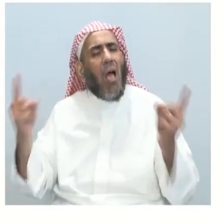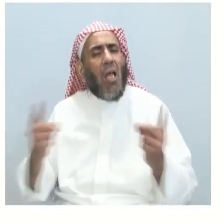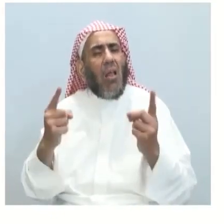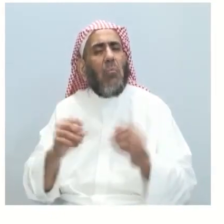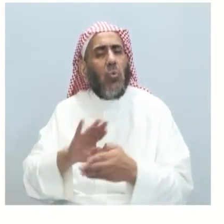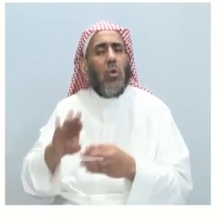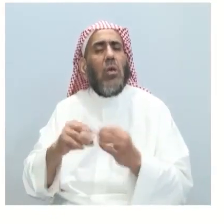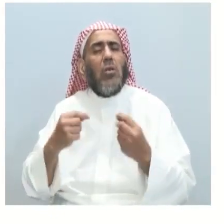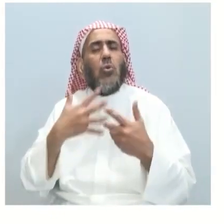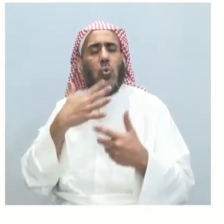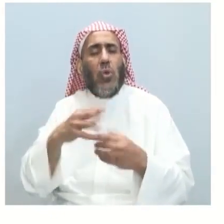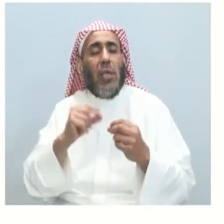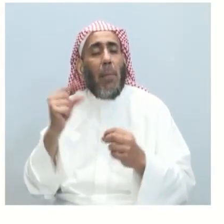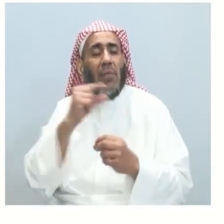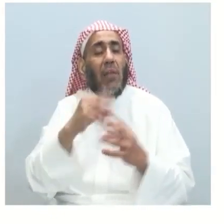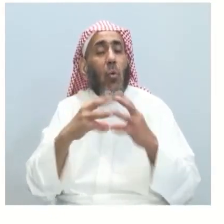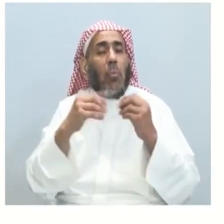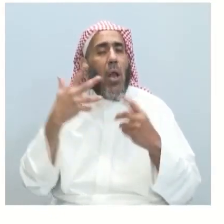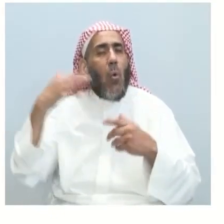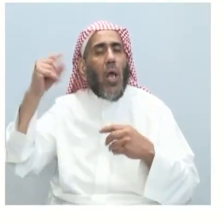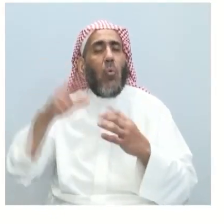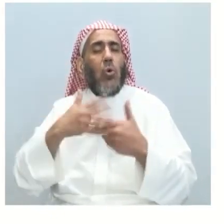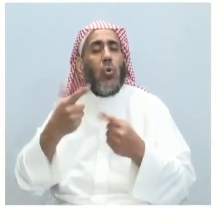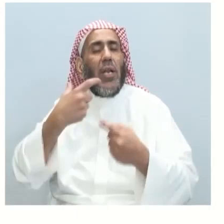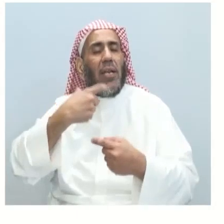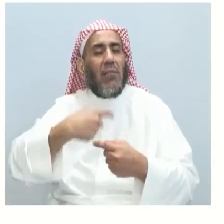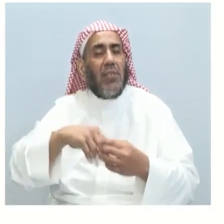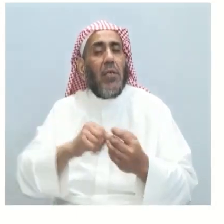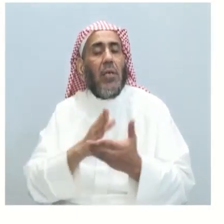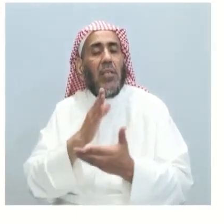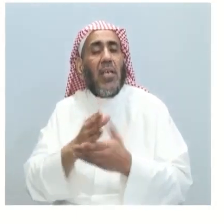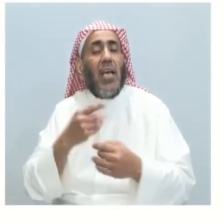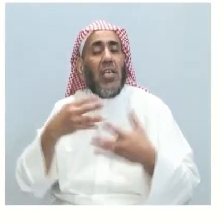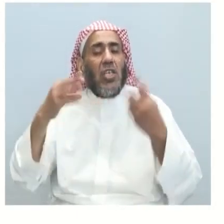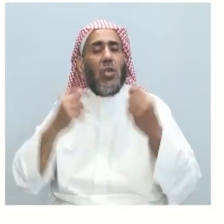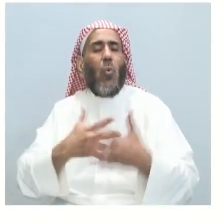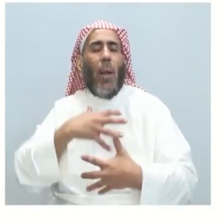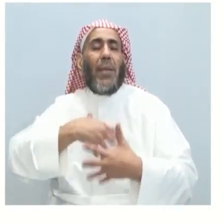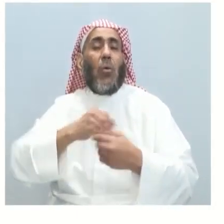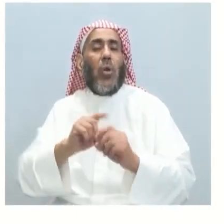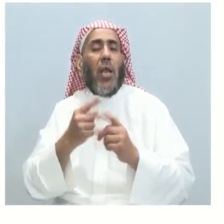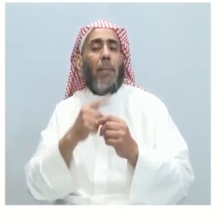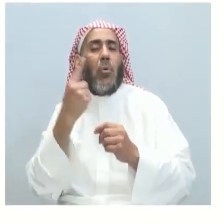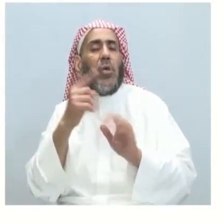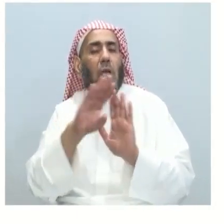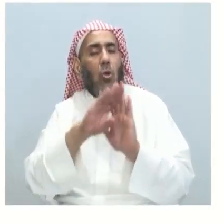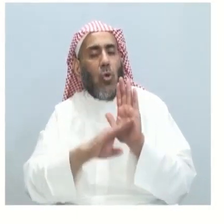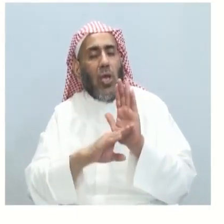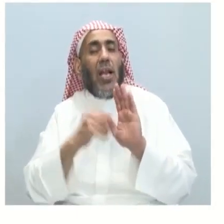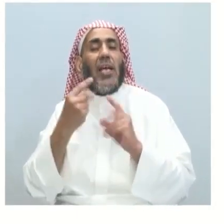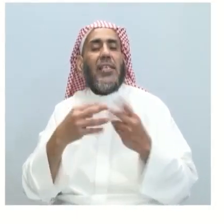يردوه سوله التعبير في اللفظ والمعنى والخيال الرجوع الى النفس ايضا بالاتجاه الى الشعر الغنائي الوجداني ايضا العنايه بالوحده والعضويه